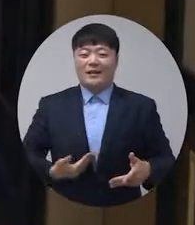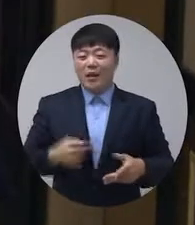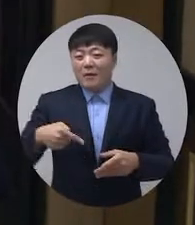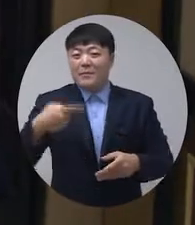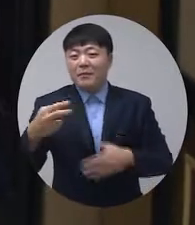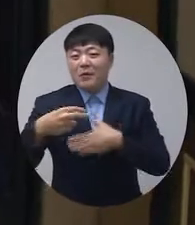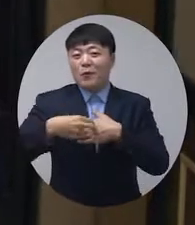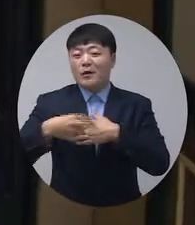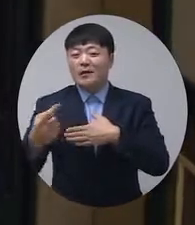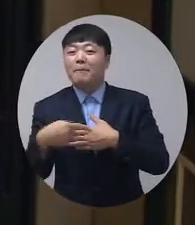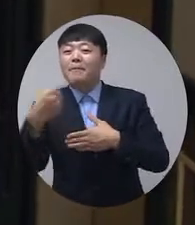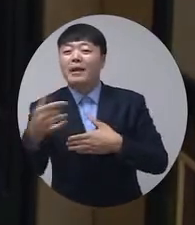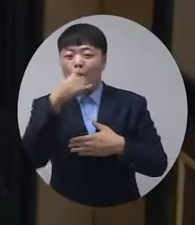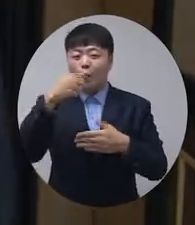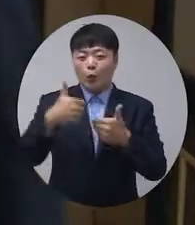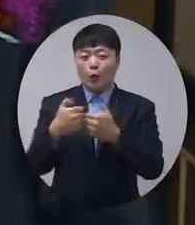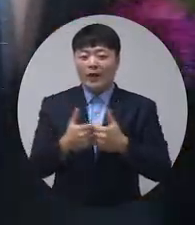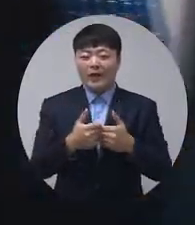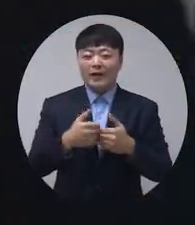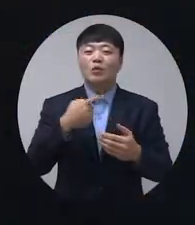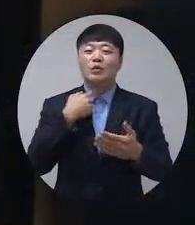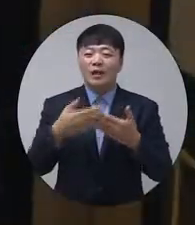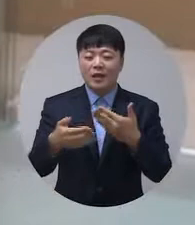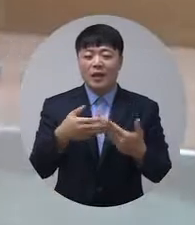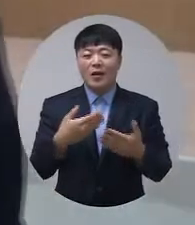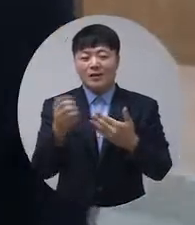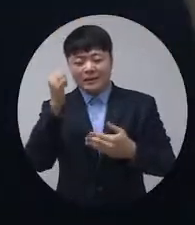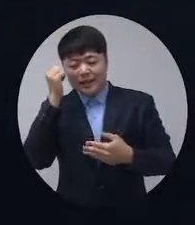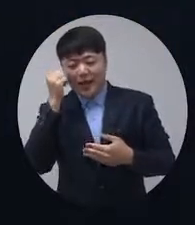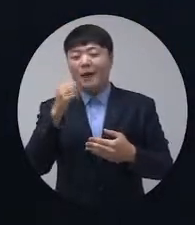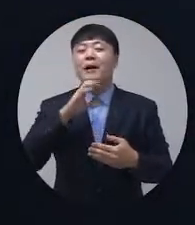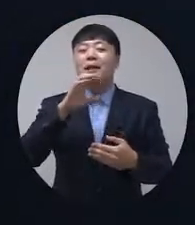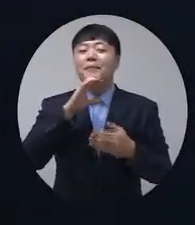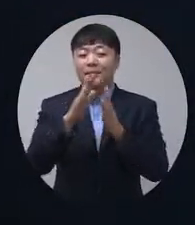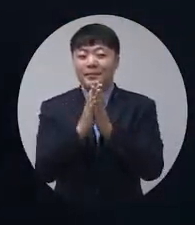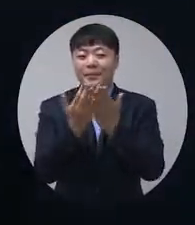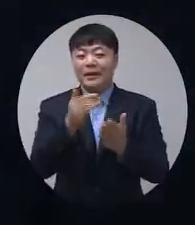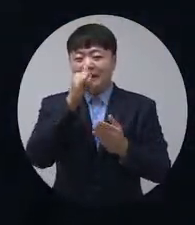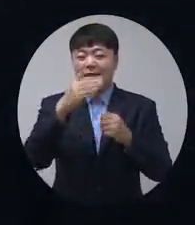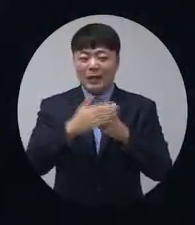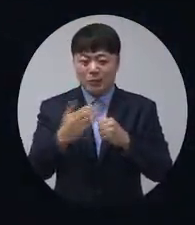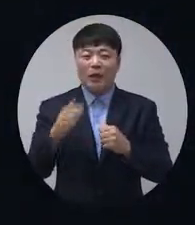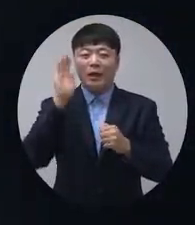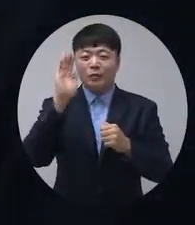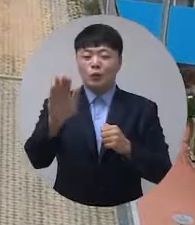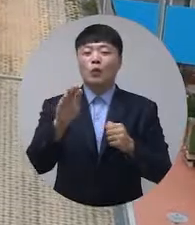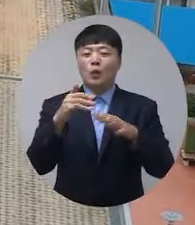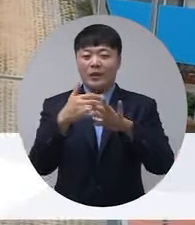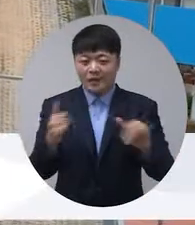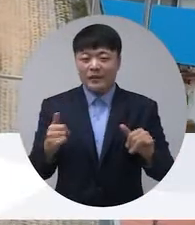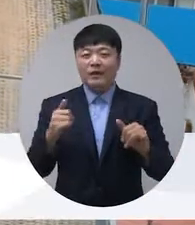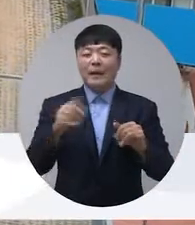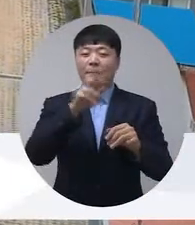있으며 회의실과 식당 참작 및 체험 객 숙소와 푹 답해 등을 구비하고 있어 앞으로 주민과